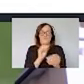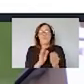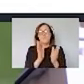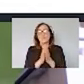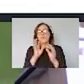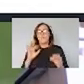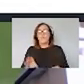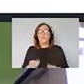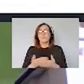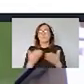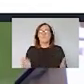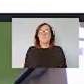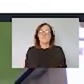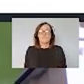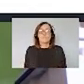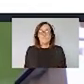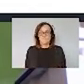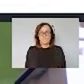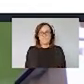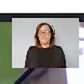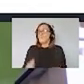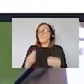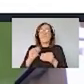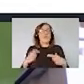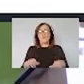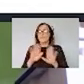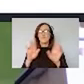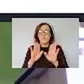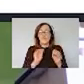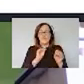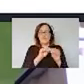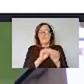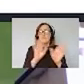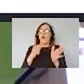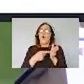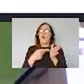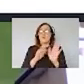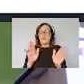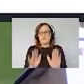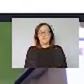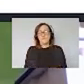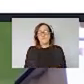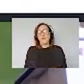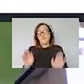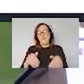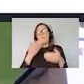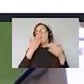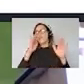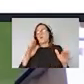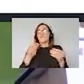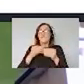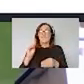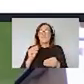poproszę, żebyśmy może... Żeby już więcej osób nie wchodziło, już te ostatnie osoby... to będę mogła Państwu pokazać